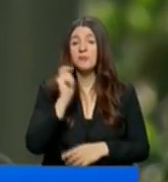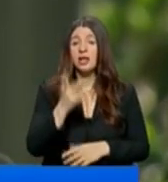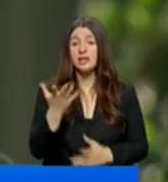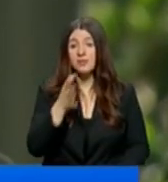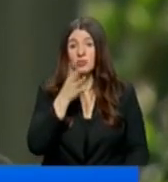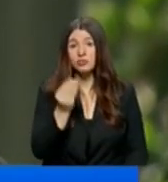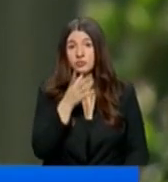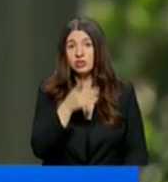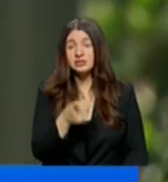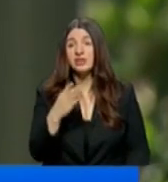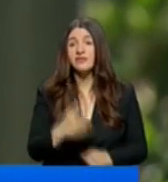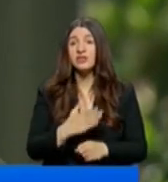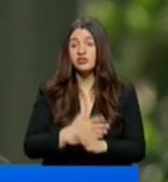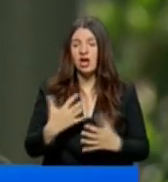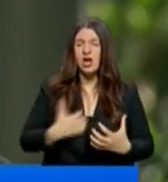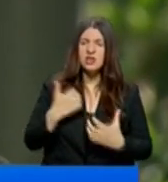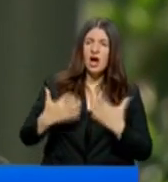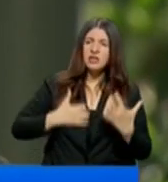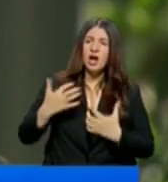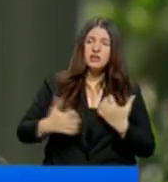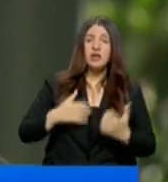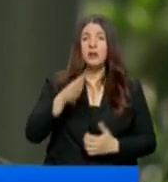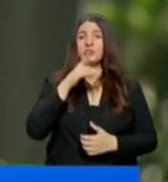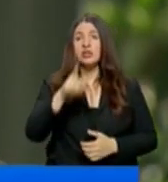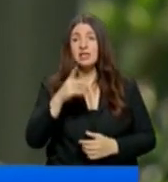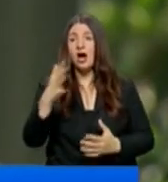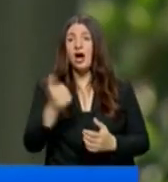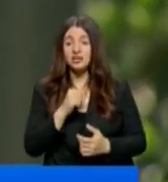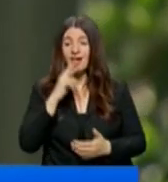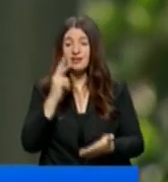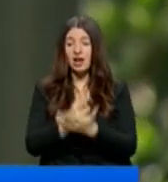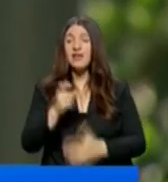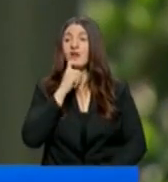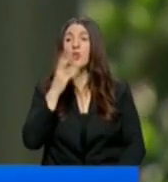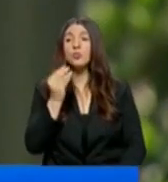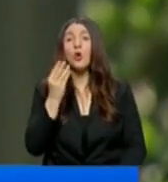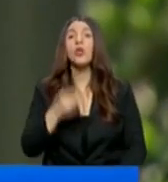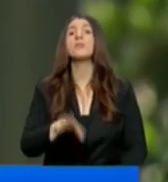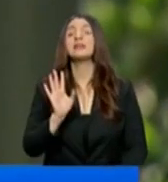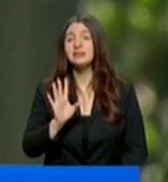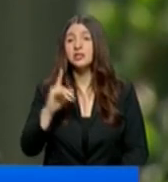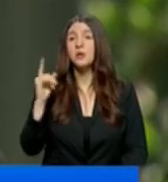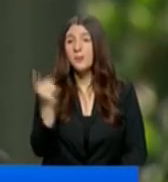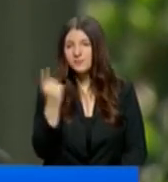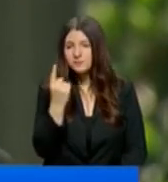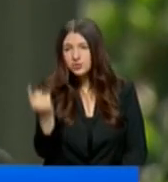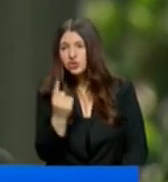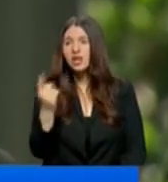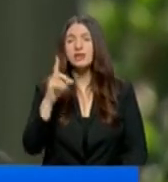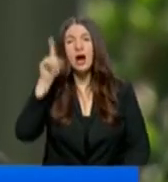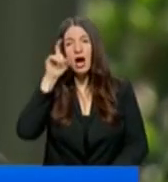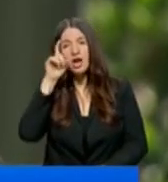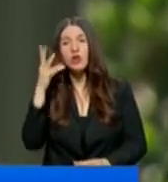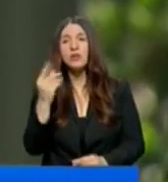nedir bileceksiniz. Vatandaşın çektiği ızdırabı bileceksiniz. Aldığınız kararların yanlış olup olmadığını bir şekilde birilerine, aklı